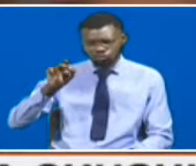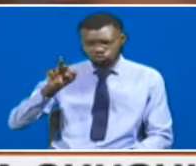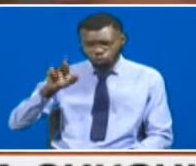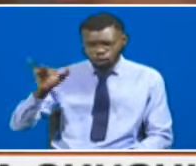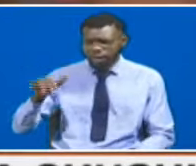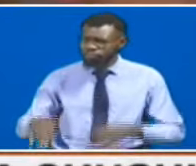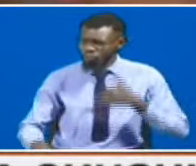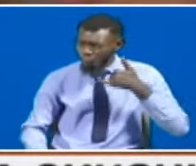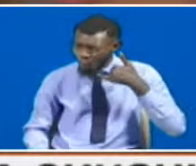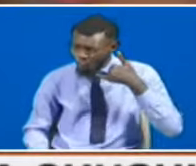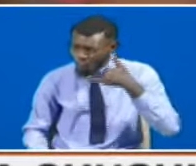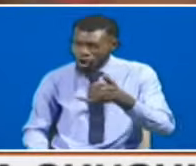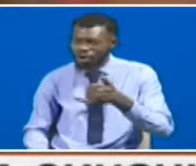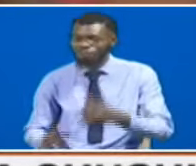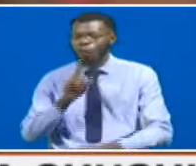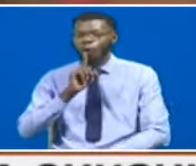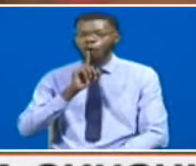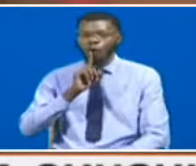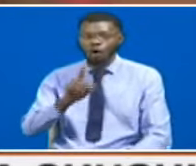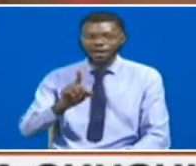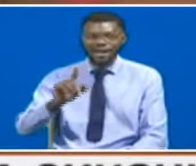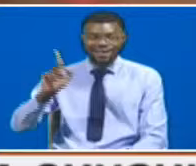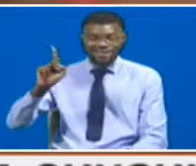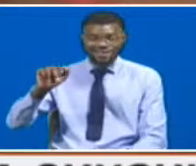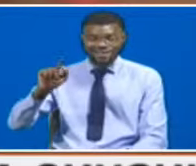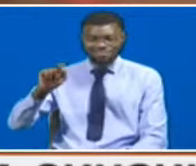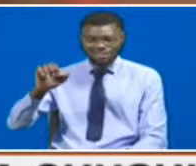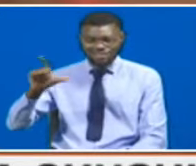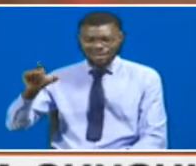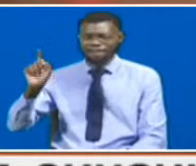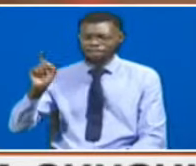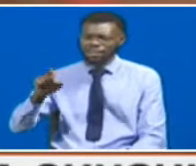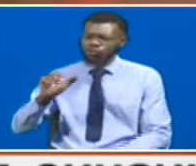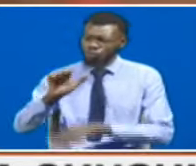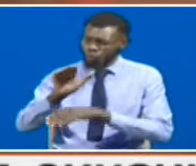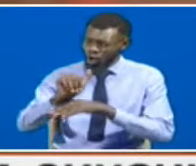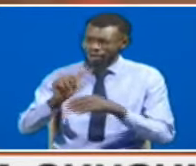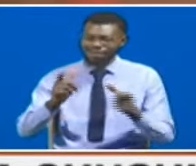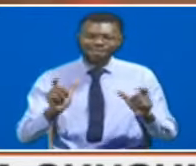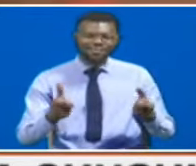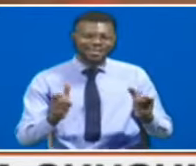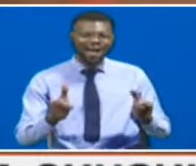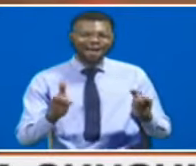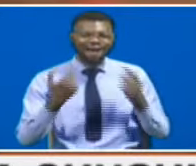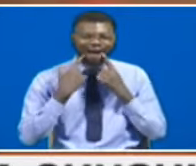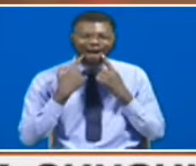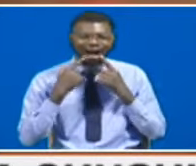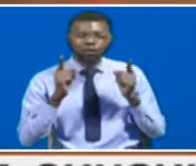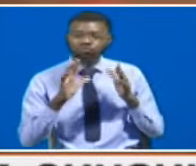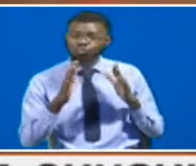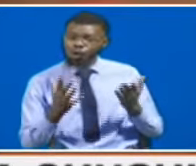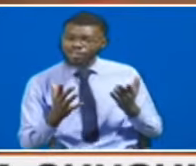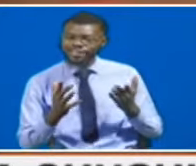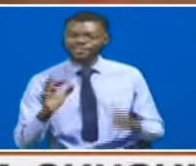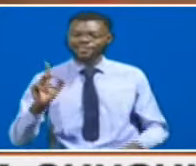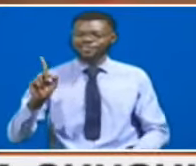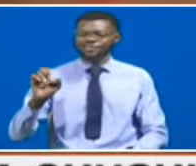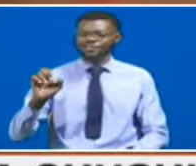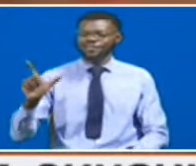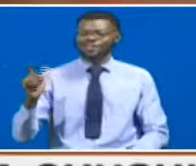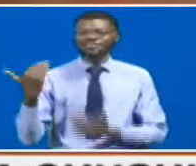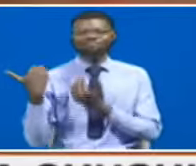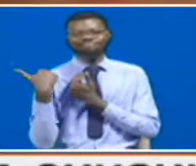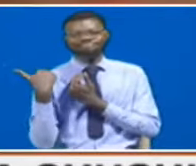na kumwagiza Patel kuita wanahabari mara moja na kutoa taarifa kwamba Kell ndiyo iliyosambaza